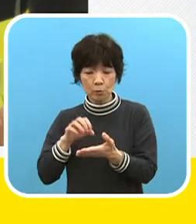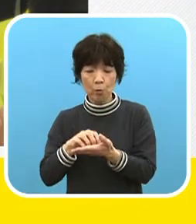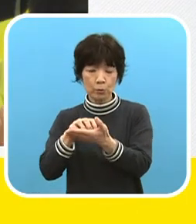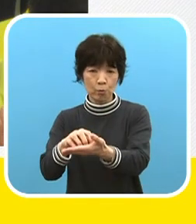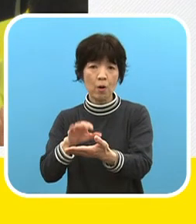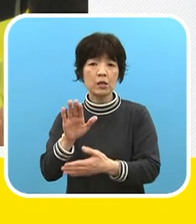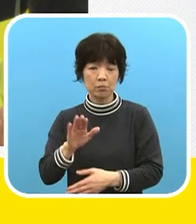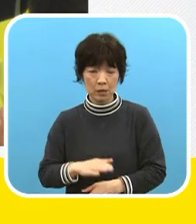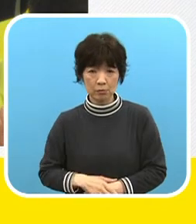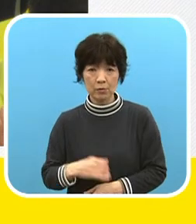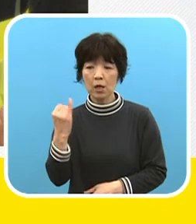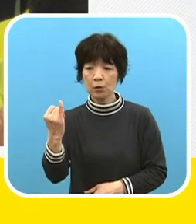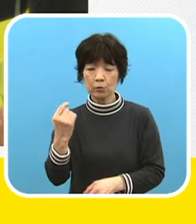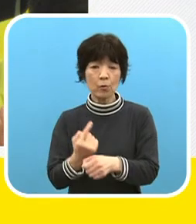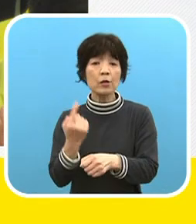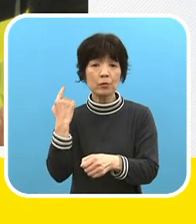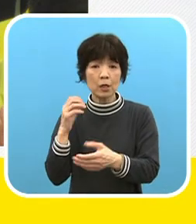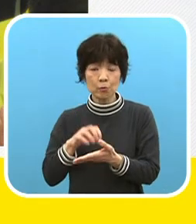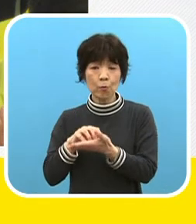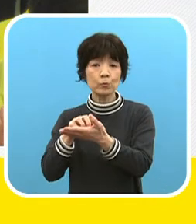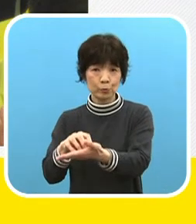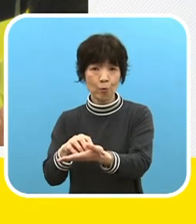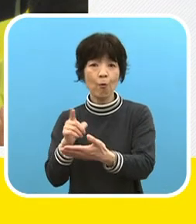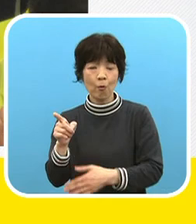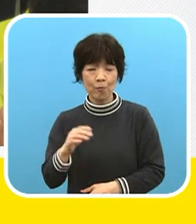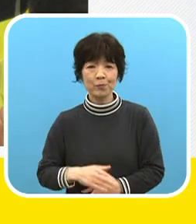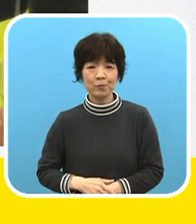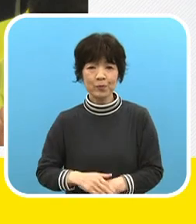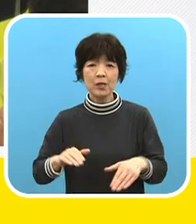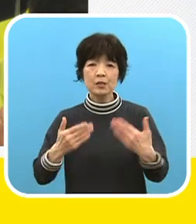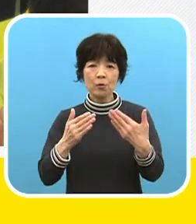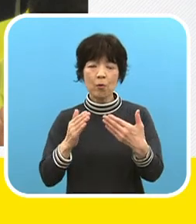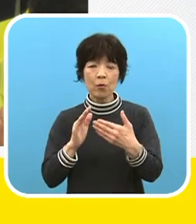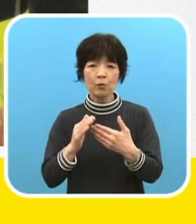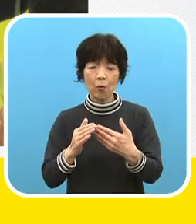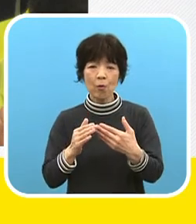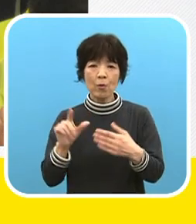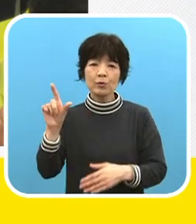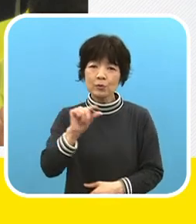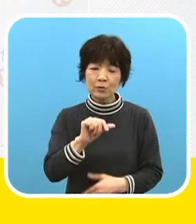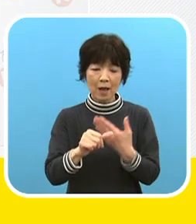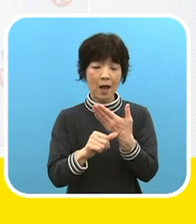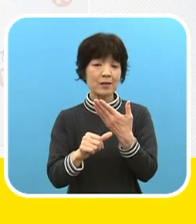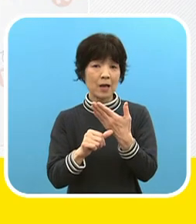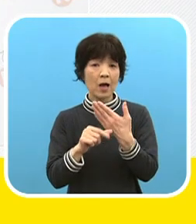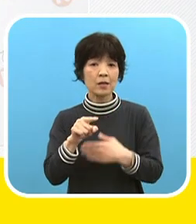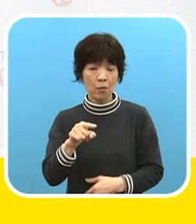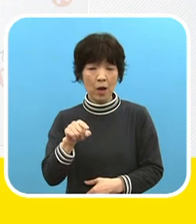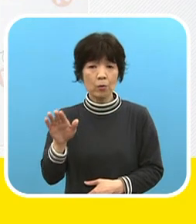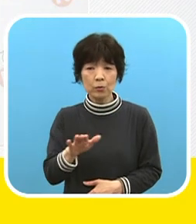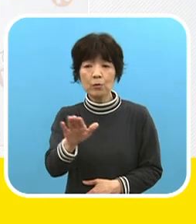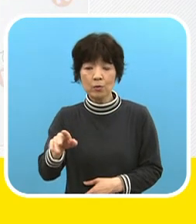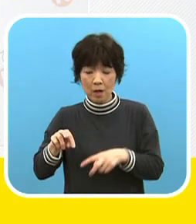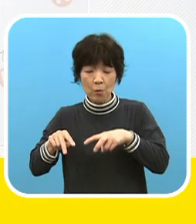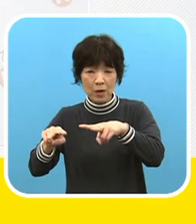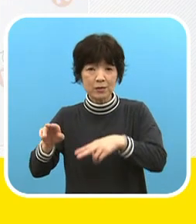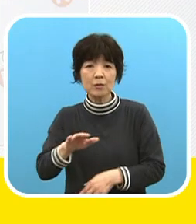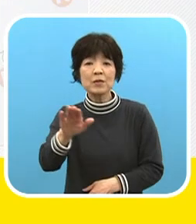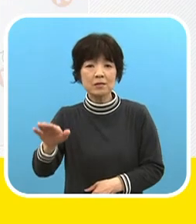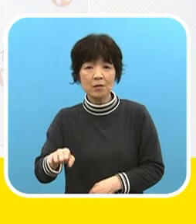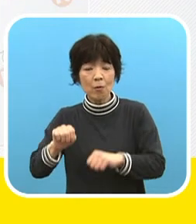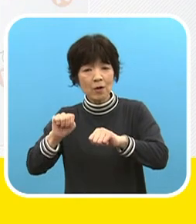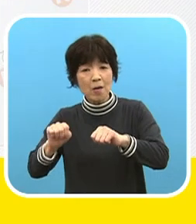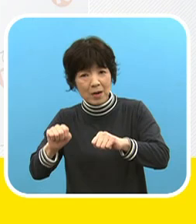さんは去年の受賞者の一人。交通事故の発生率が低い秋田では、小野さんのようなボランティアの人た